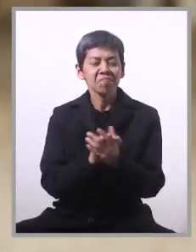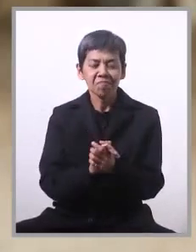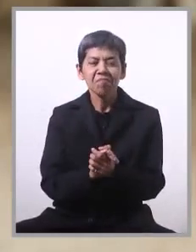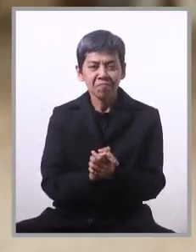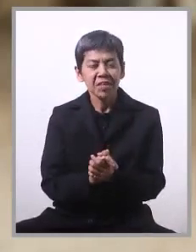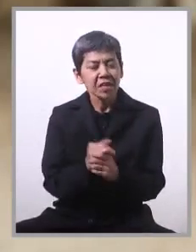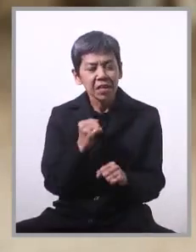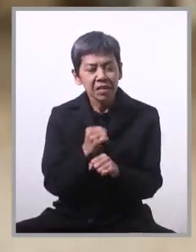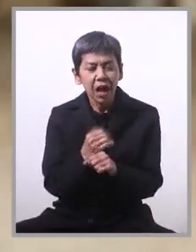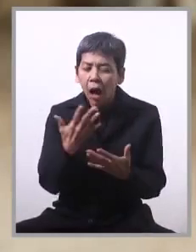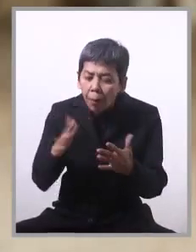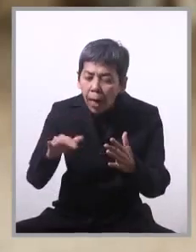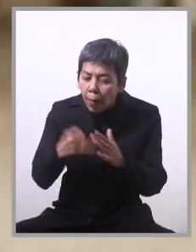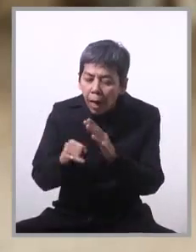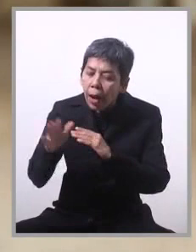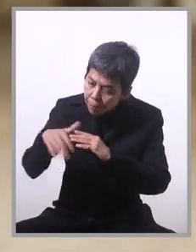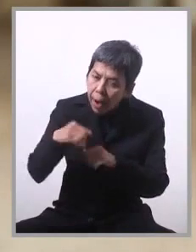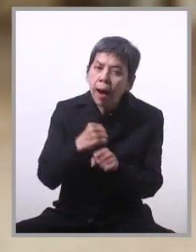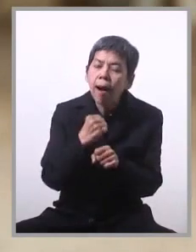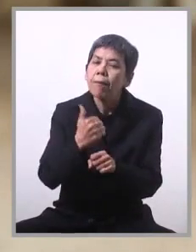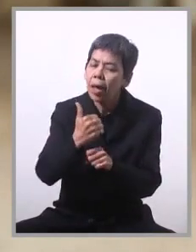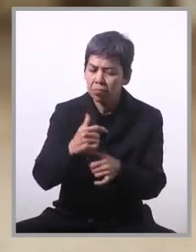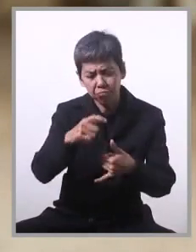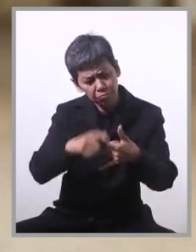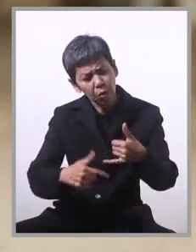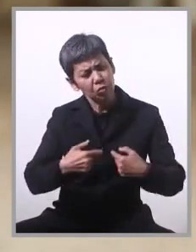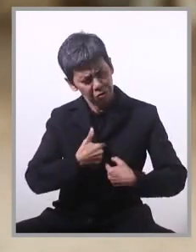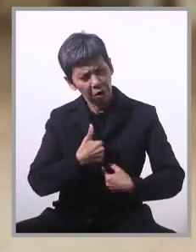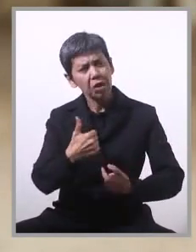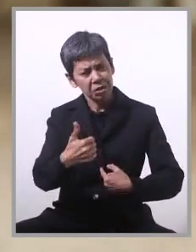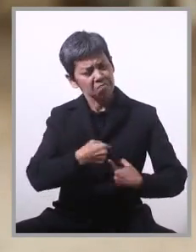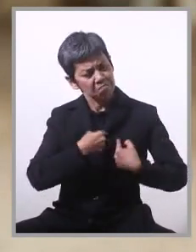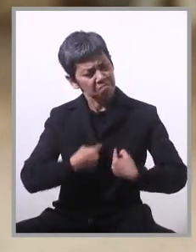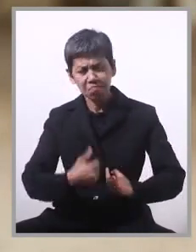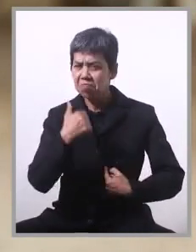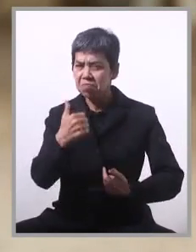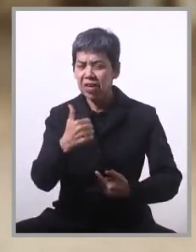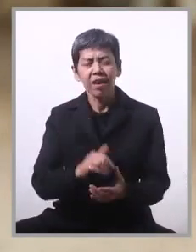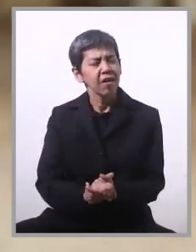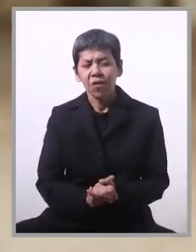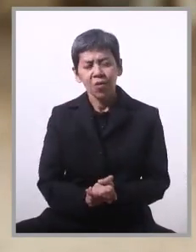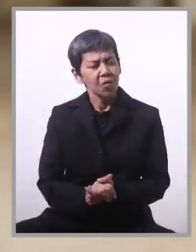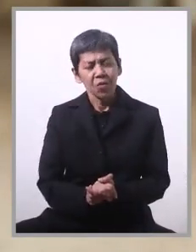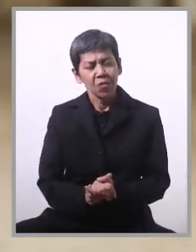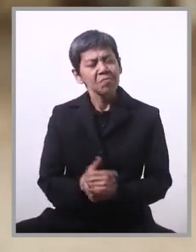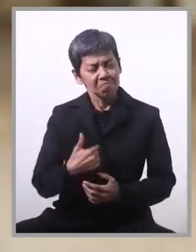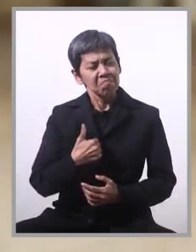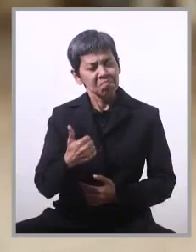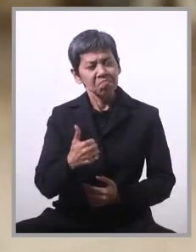าดไปแล้วก็ยังเอากลับมาทำอีกเรื่องนี้ค่ะคือแกก็เป็นคนใจดีค่ะไม่ใจร้ายเหมือนคนอื่นห